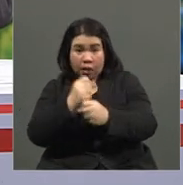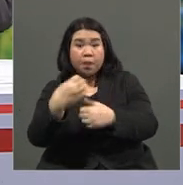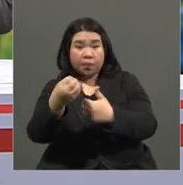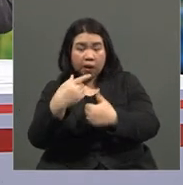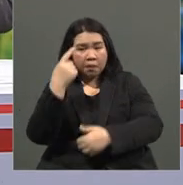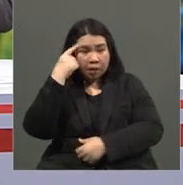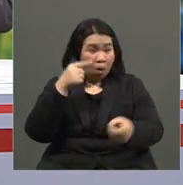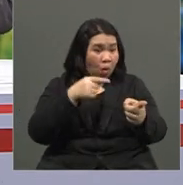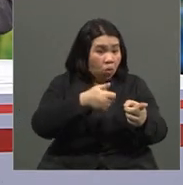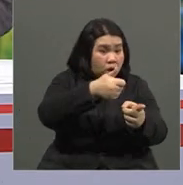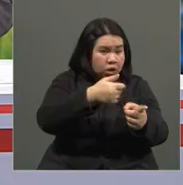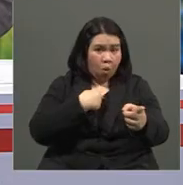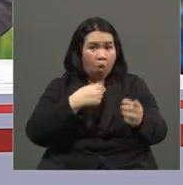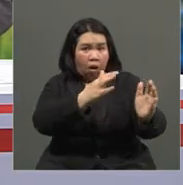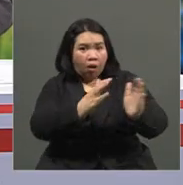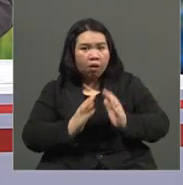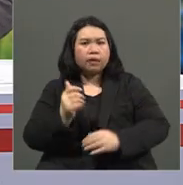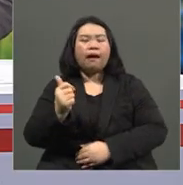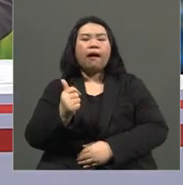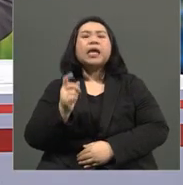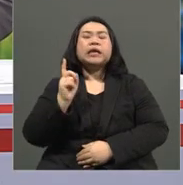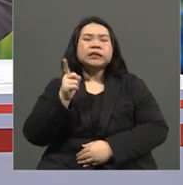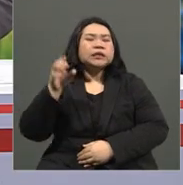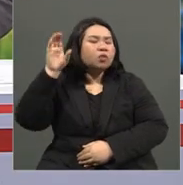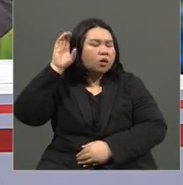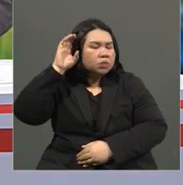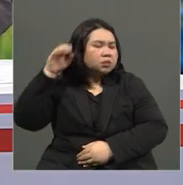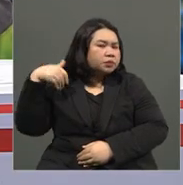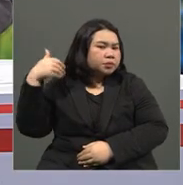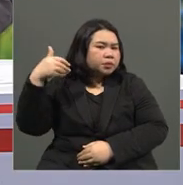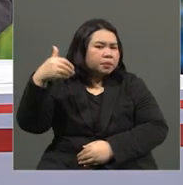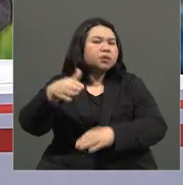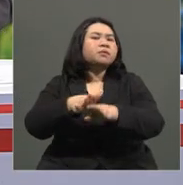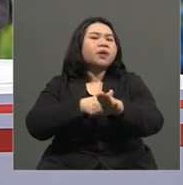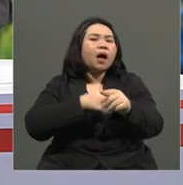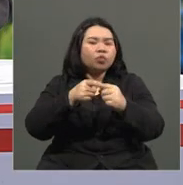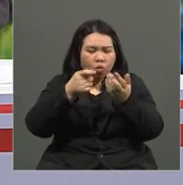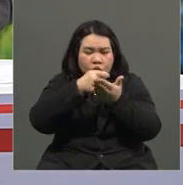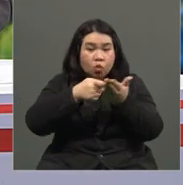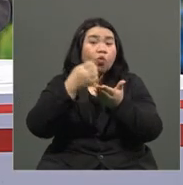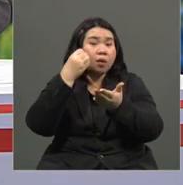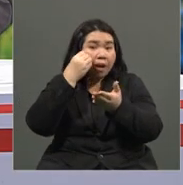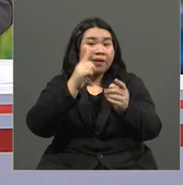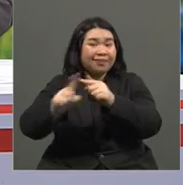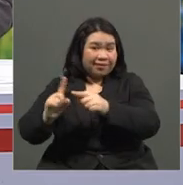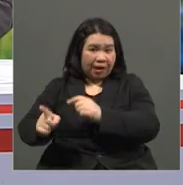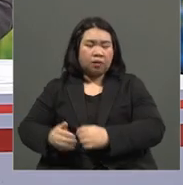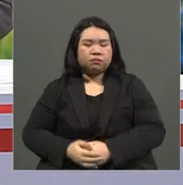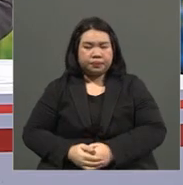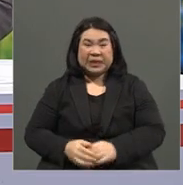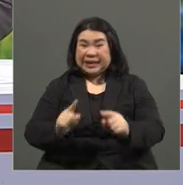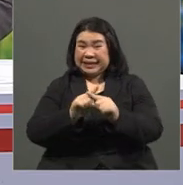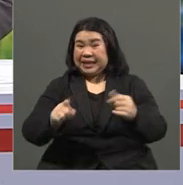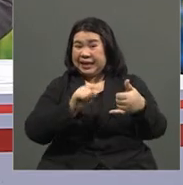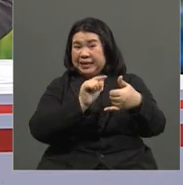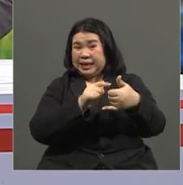ผลลองมั่งมันก็เป็นศาสตร์จริงๆแล้วมันก็เป็นศาสตร์ที่มาเนินานนะเรื่องของการฮวงจุ้ยเนี่ยแต่ถ้าเกิดว่าคนที่เขามาทำจริง